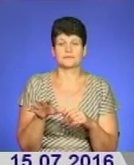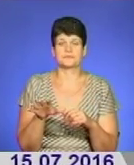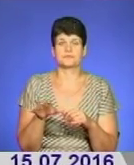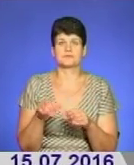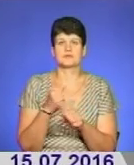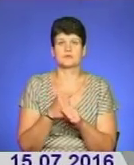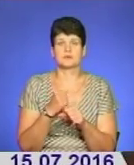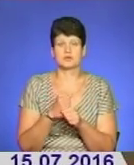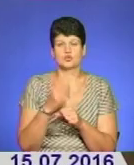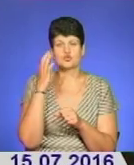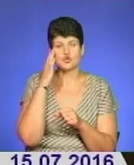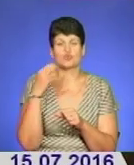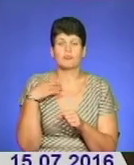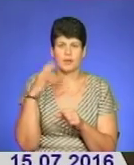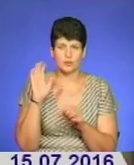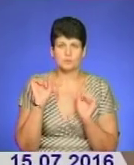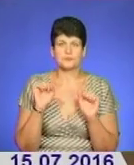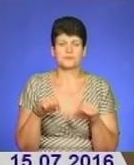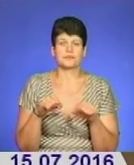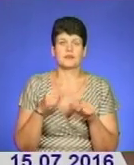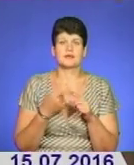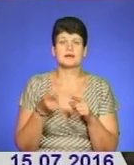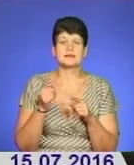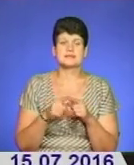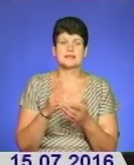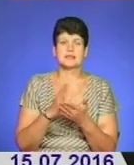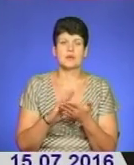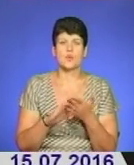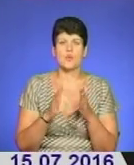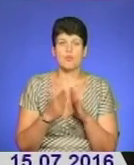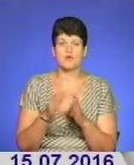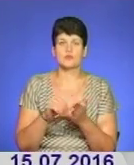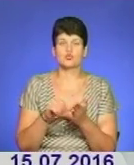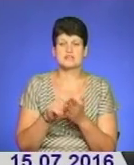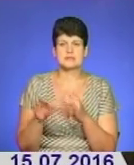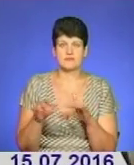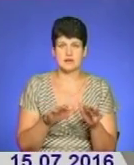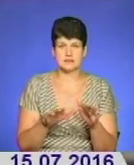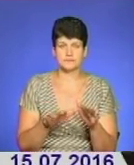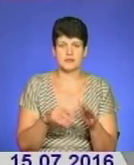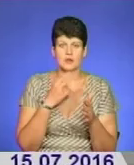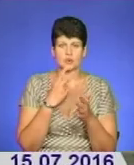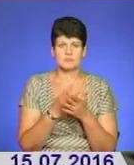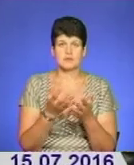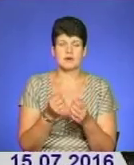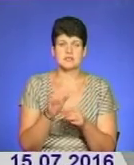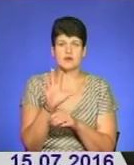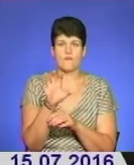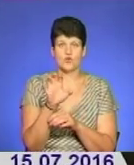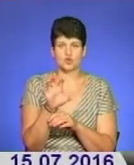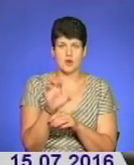може роздрукувати в чорно-білому. Але це є умови, власне, участі в акції. До розгляду приймаються фотографії,